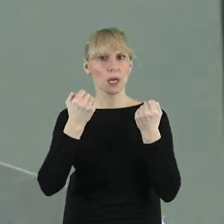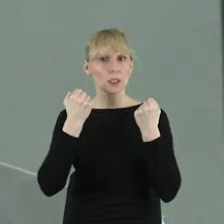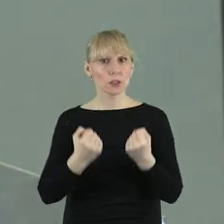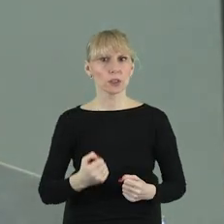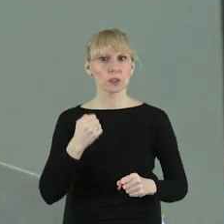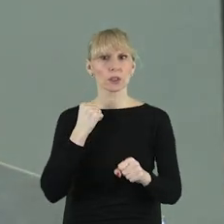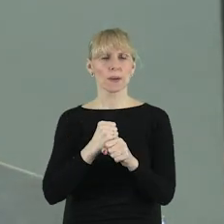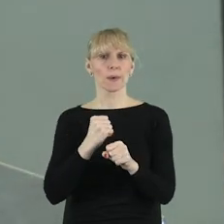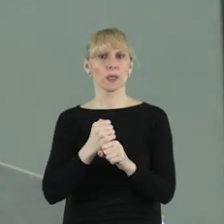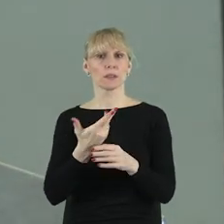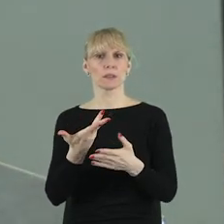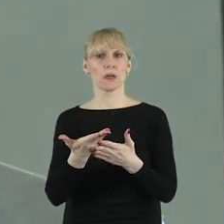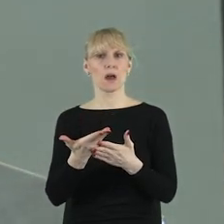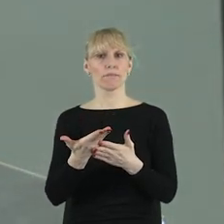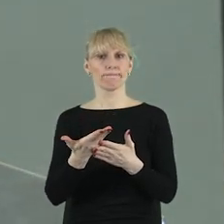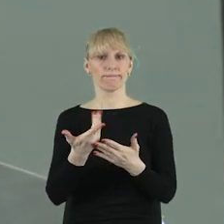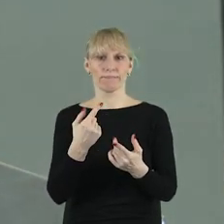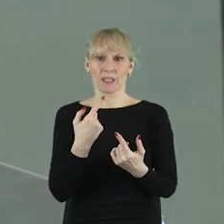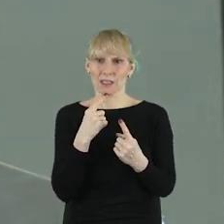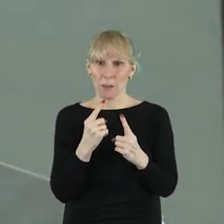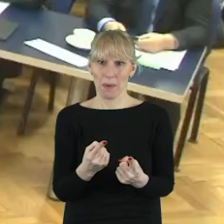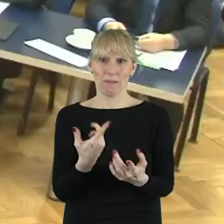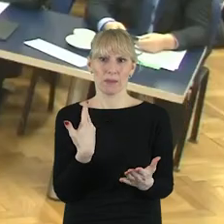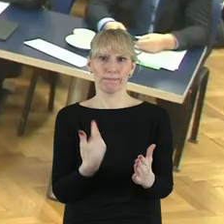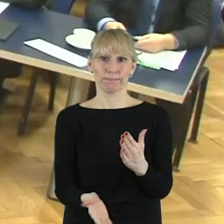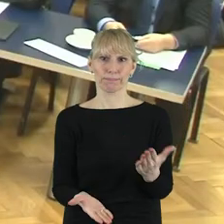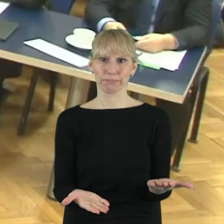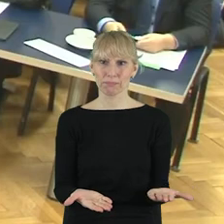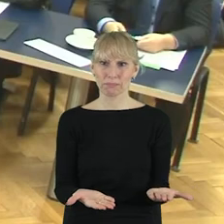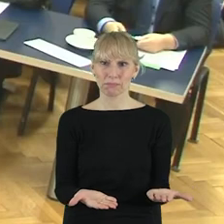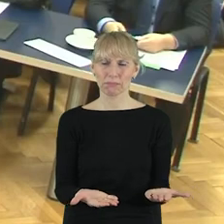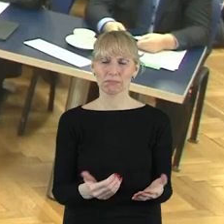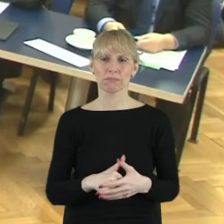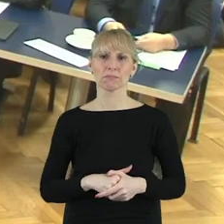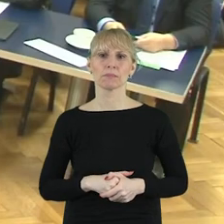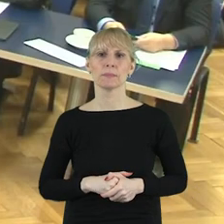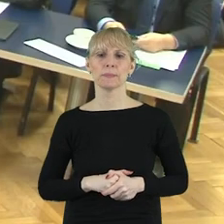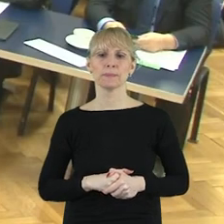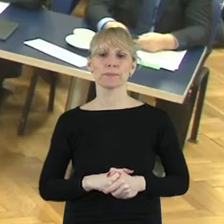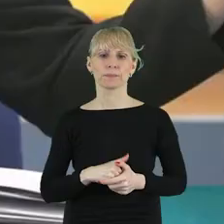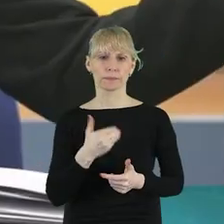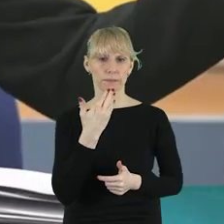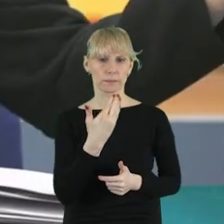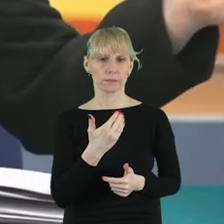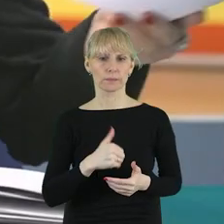praca społeczników została zmarnowana. Dziękuję bardzo. Dziękuję bardzo.